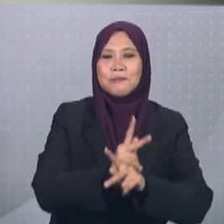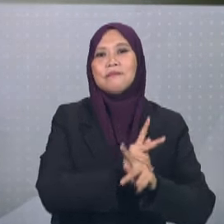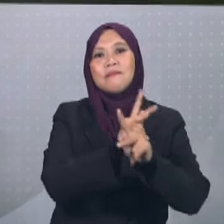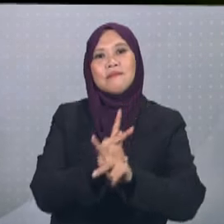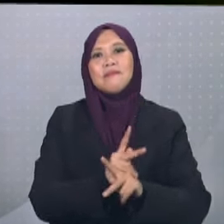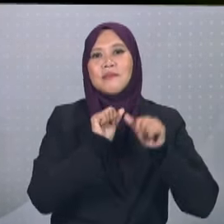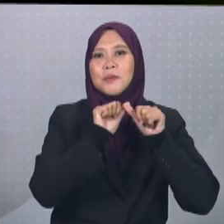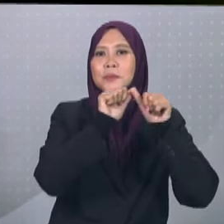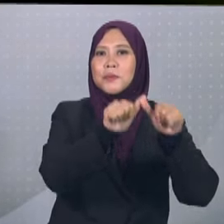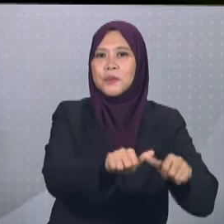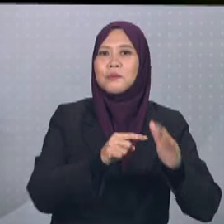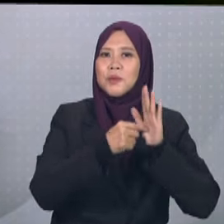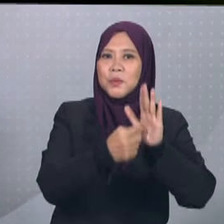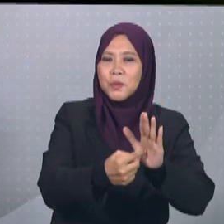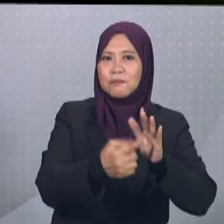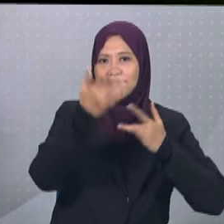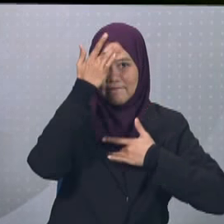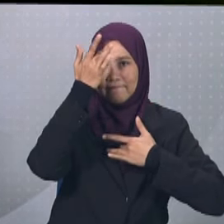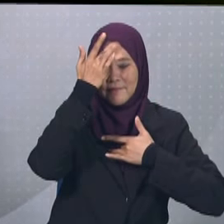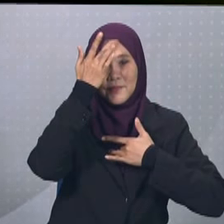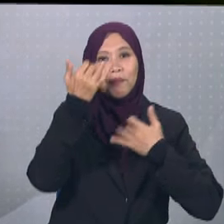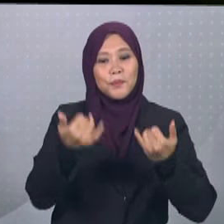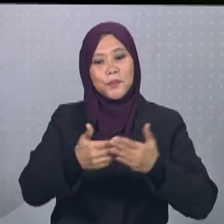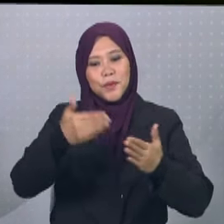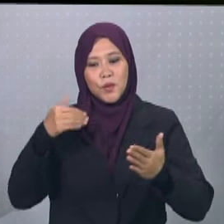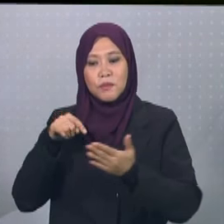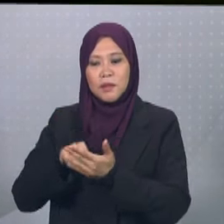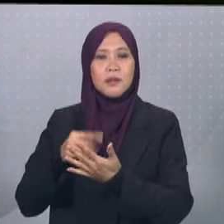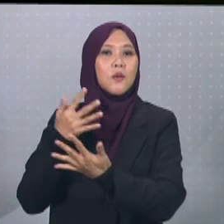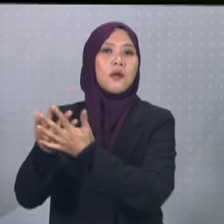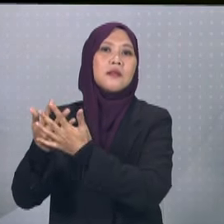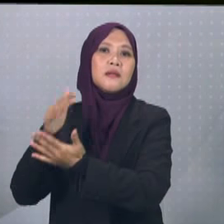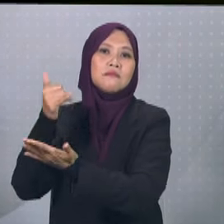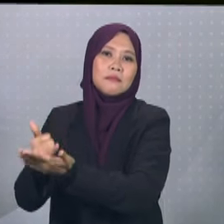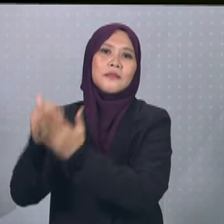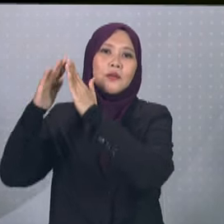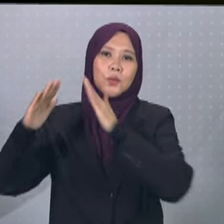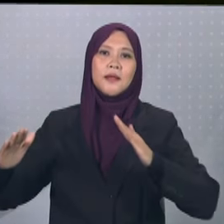beliau berterusan menunjukkan simptom. Johnson sebelum ini menjalani kuarantin di rumah.